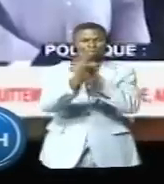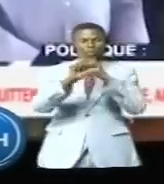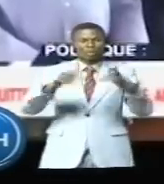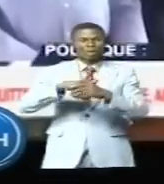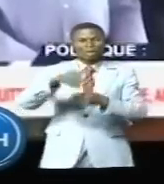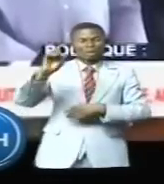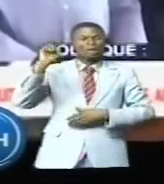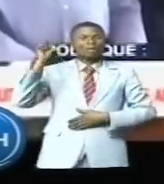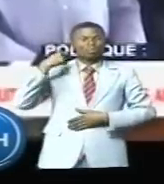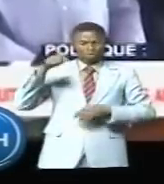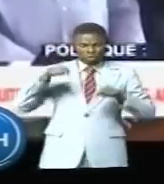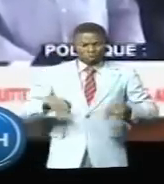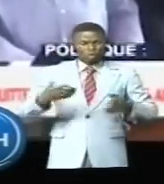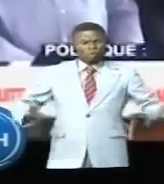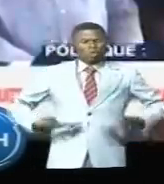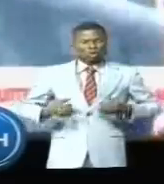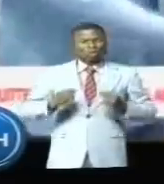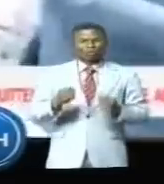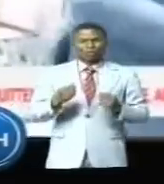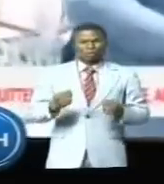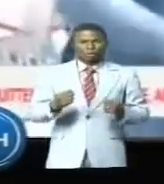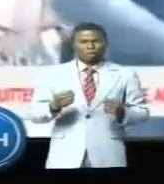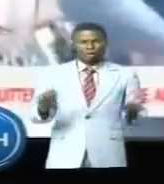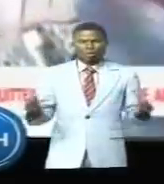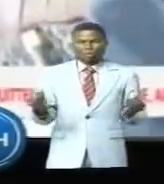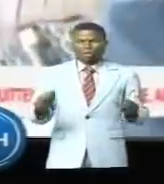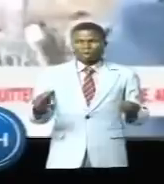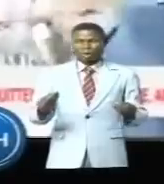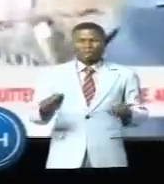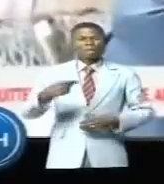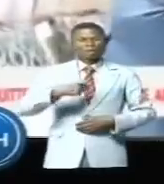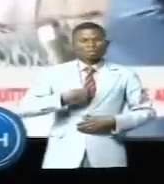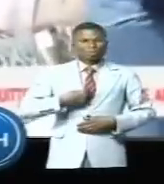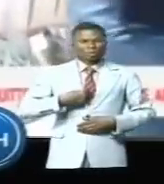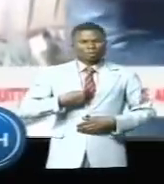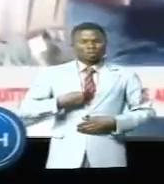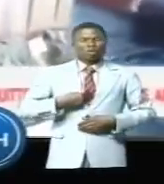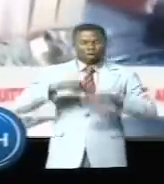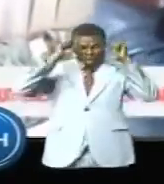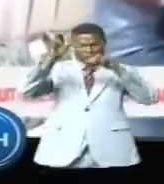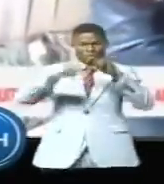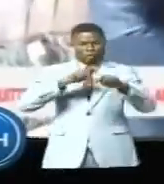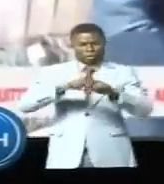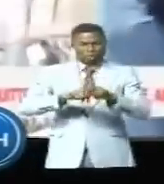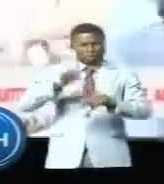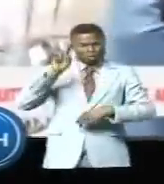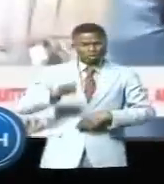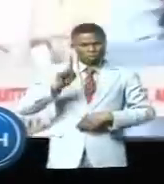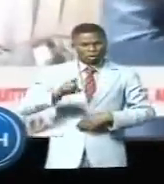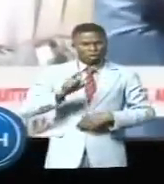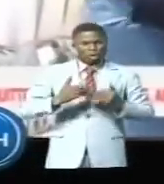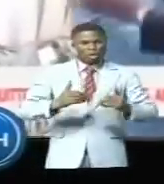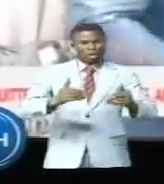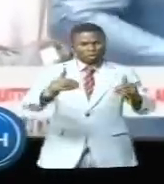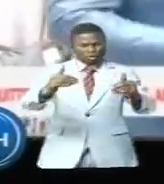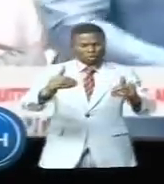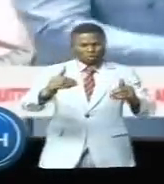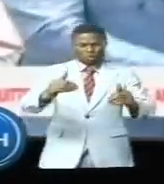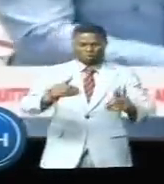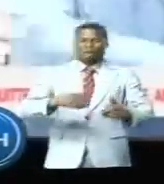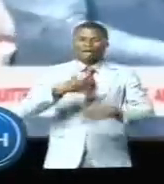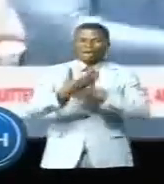Et donc aujourd'hui, justice est faite. Justice est faite et je crois que le président national doit pouvoir continuer avec sa carrière